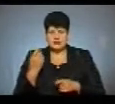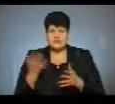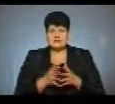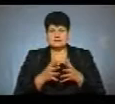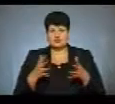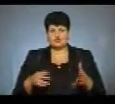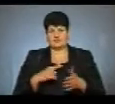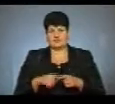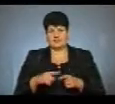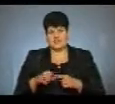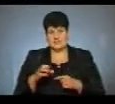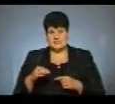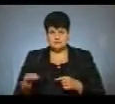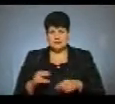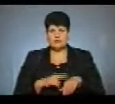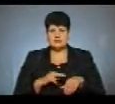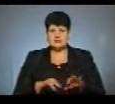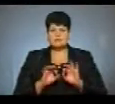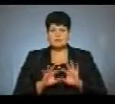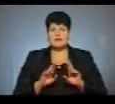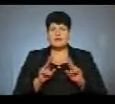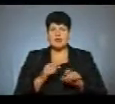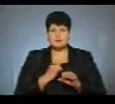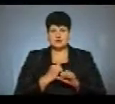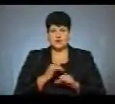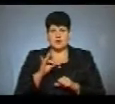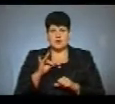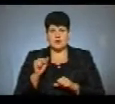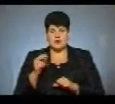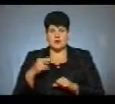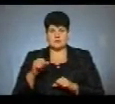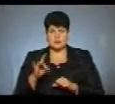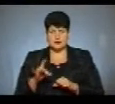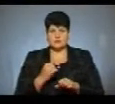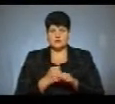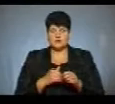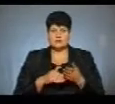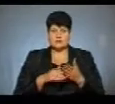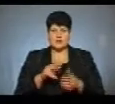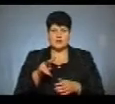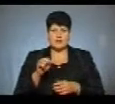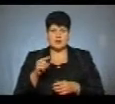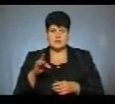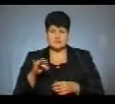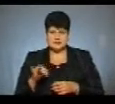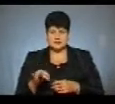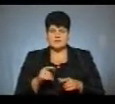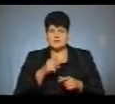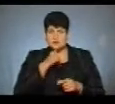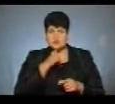перевищують швидкість. Поліцейський розповідає, як працює радар. Працює за допомогою лазеру, вимірює швидкість